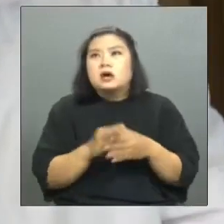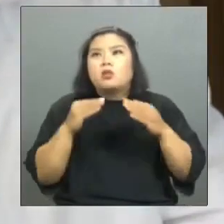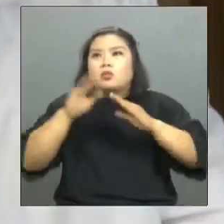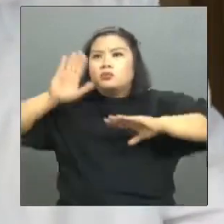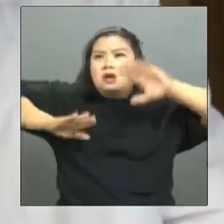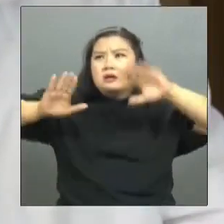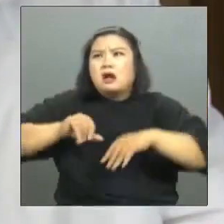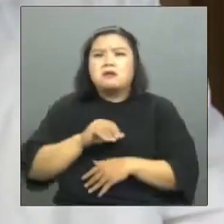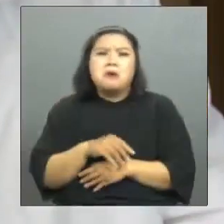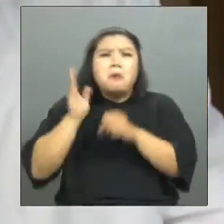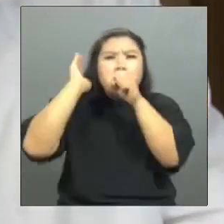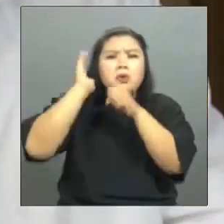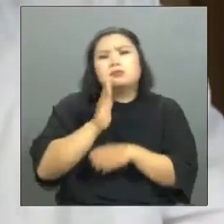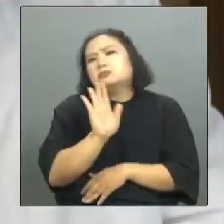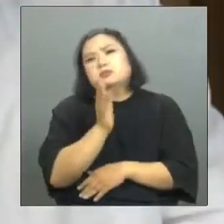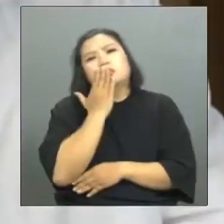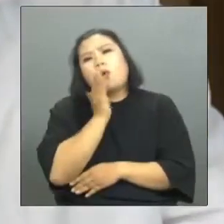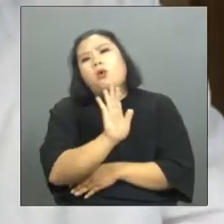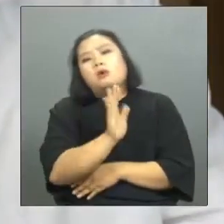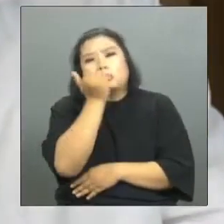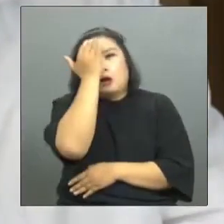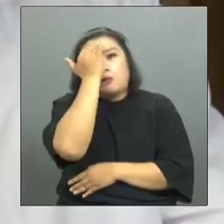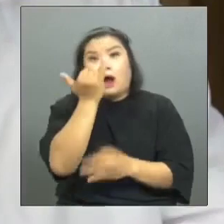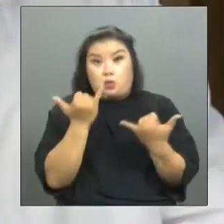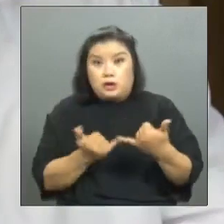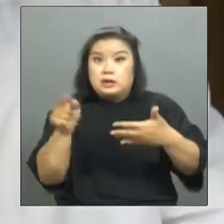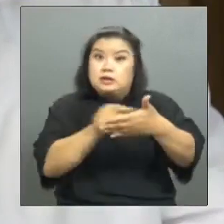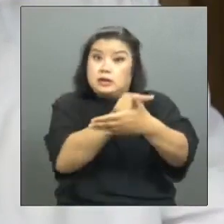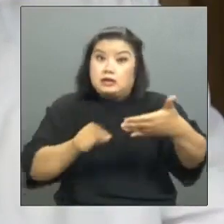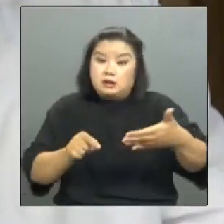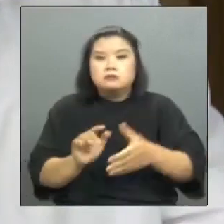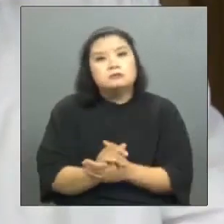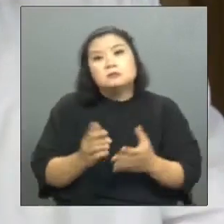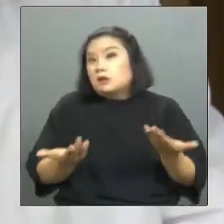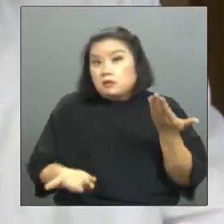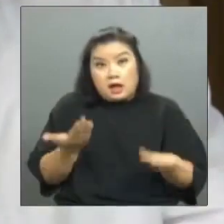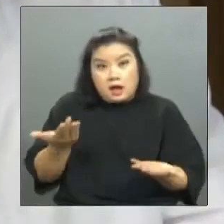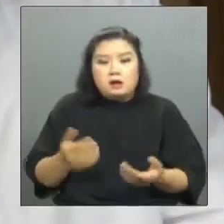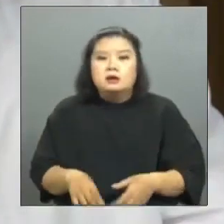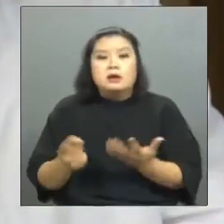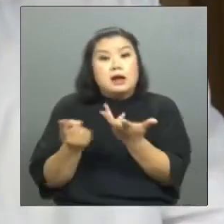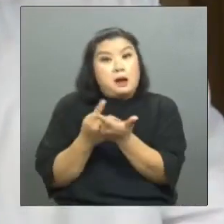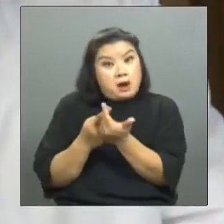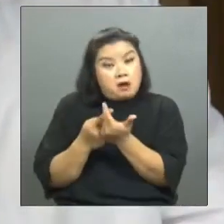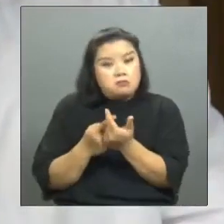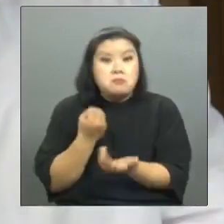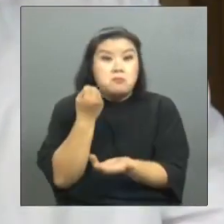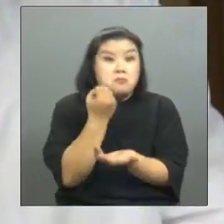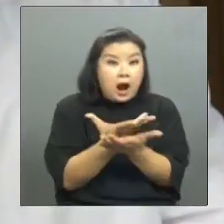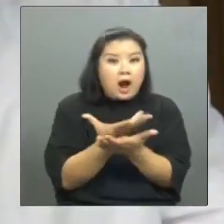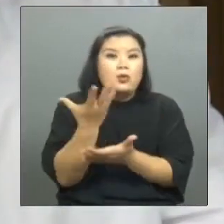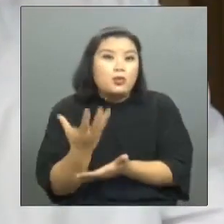ตยเพราะว่าการเลือกตั้งครั้งนี้ไม่ว่าใครก็ตามที่ได้คะแนนเสียงจะเป็นเท่าไหร่ก็ตามทุกคนเข้